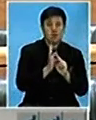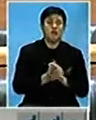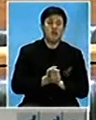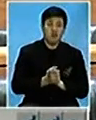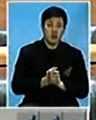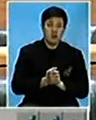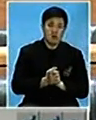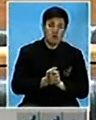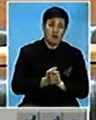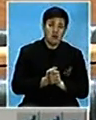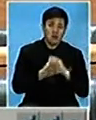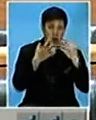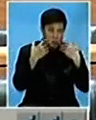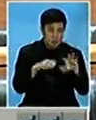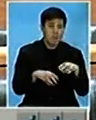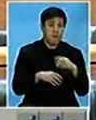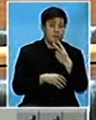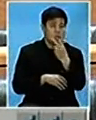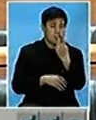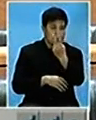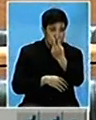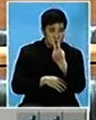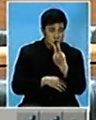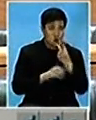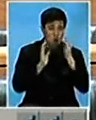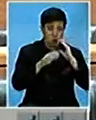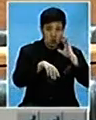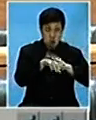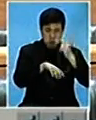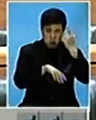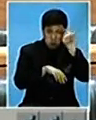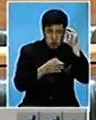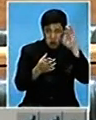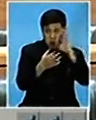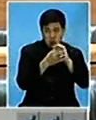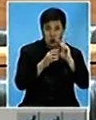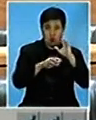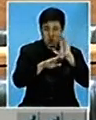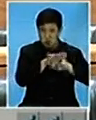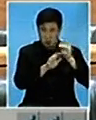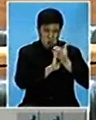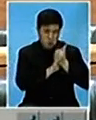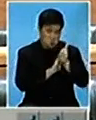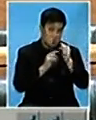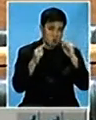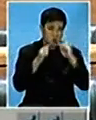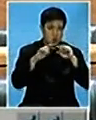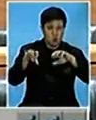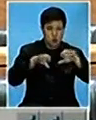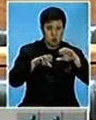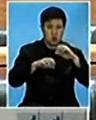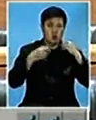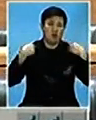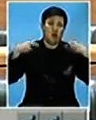านพูดชี้ไปได้อีกครับบอกว่า2ท่านมาจากผู้ทรงคุณวุฒิซึ่งเป็นผู้ที่มีความเชี่ยวชาญด้านการบริหารราชการ